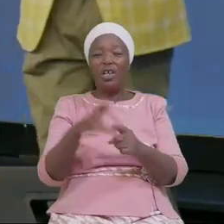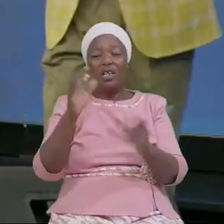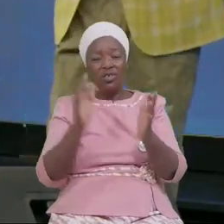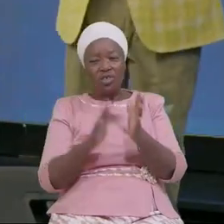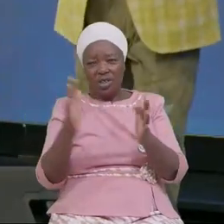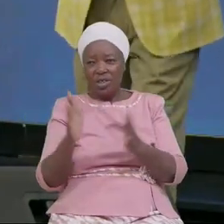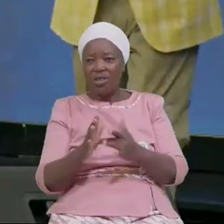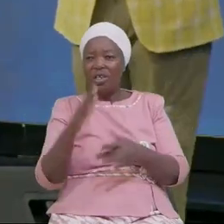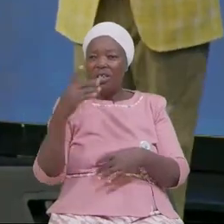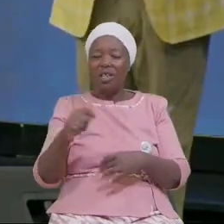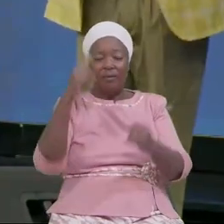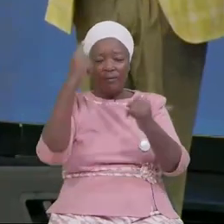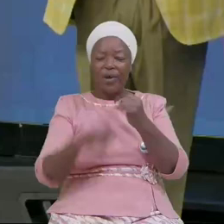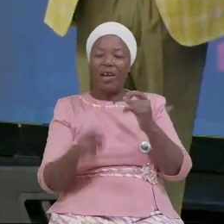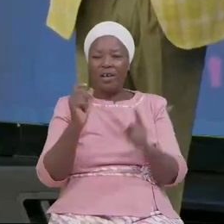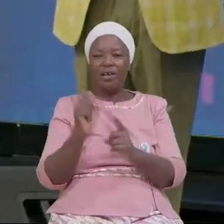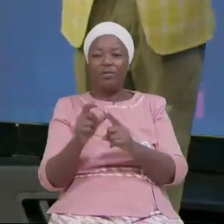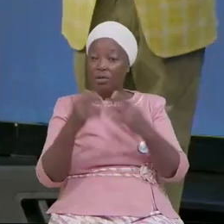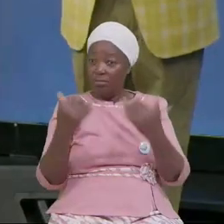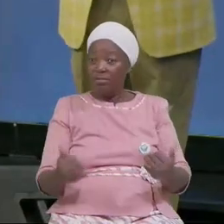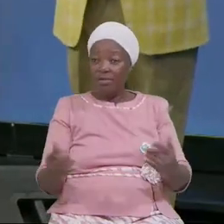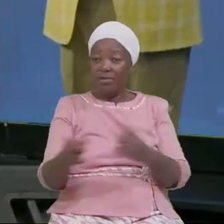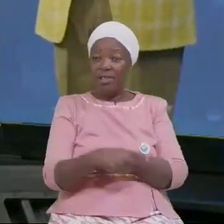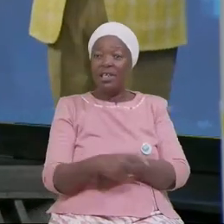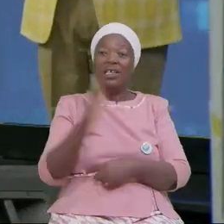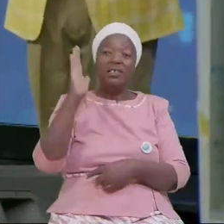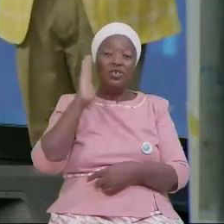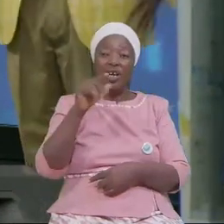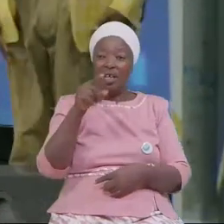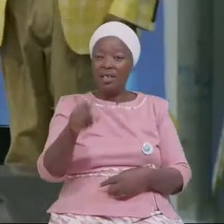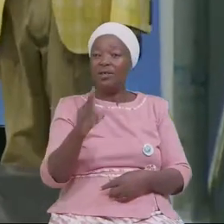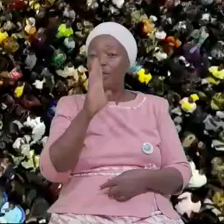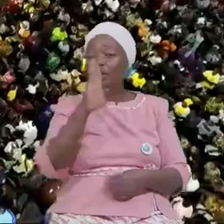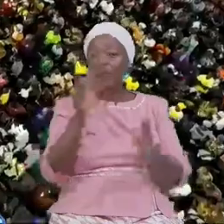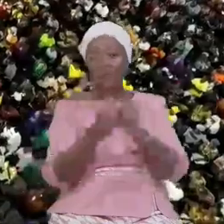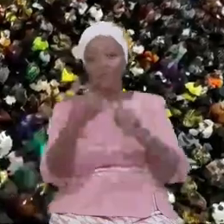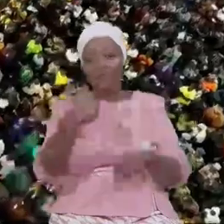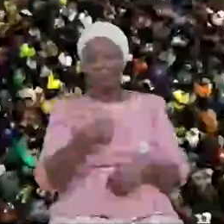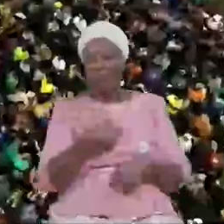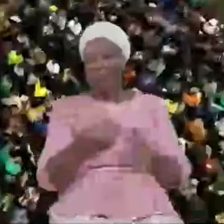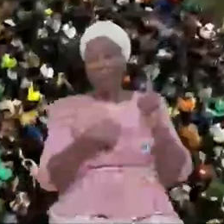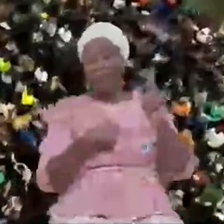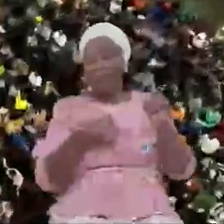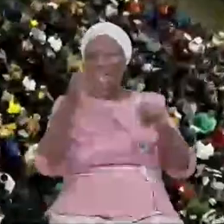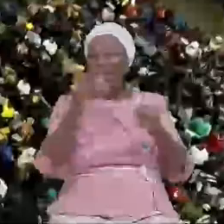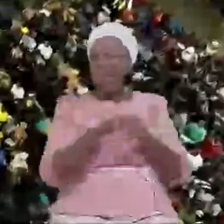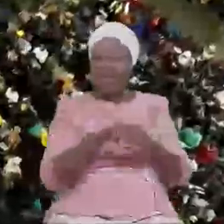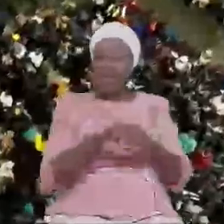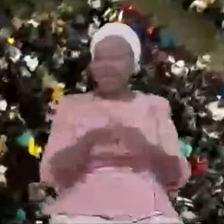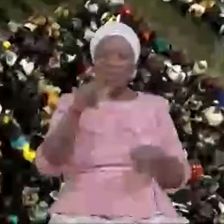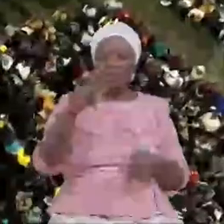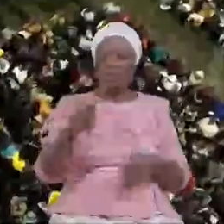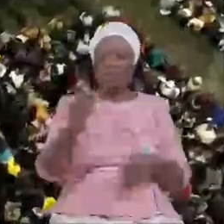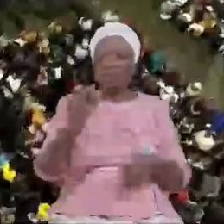la parole finale. Aujourd'hui, tu seras avec moi dans le